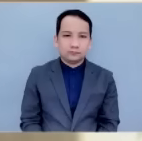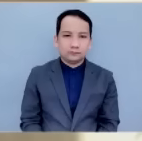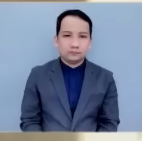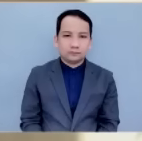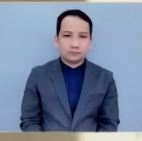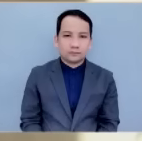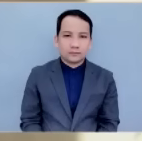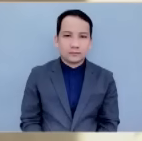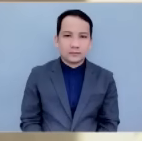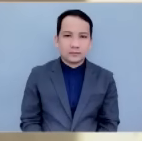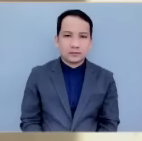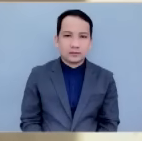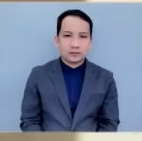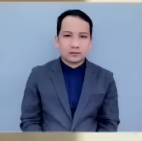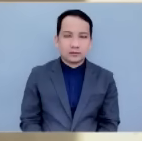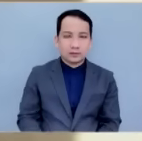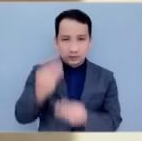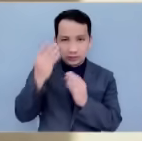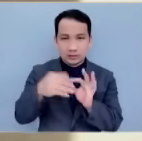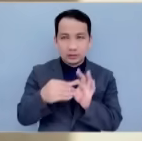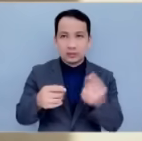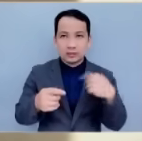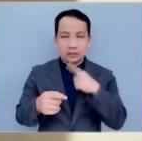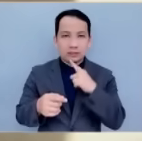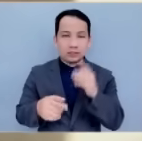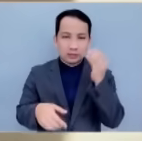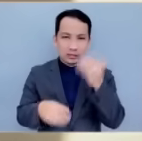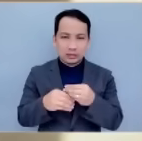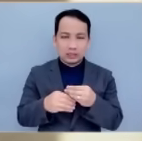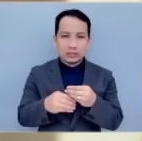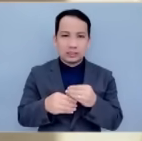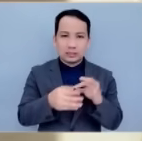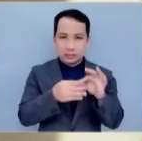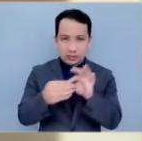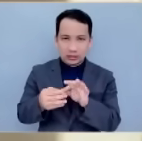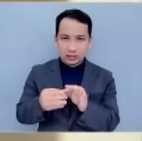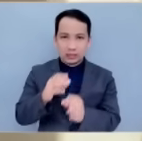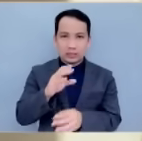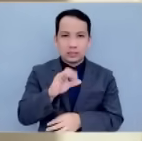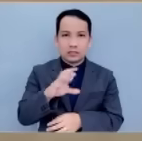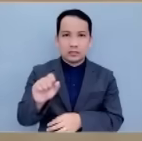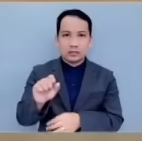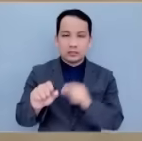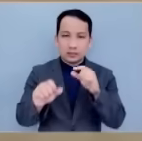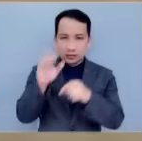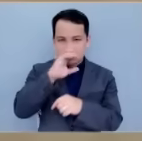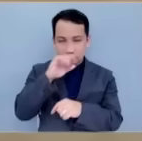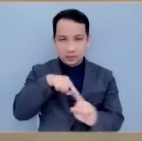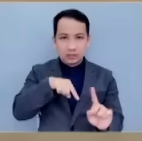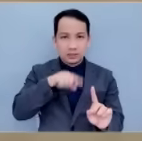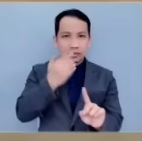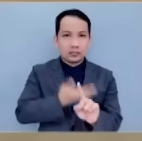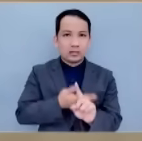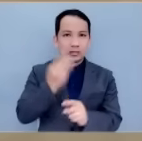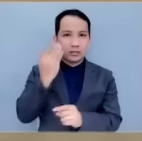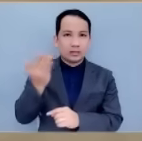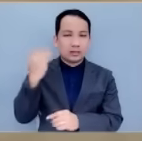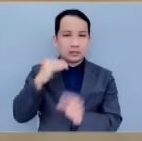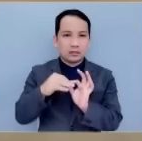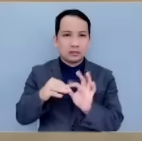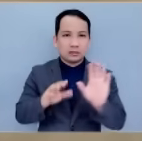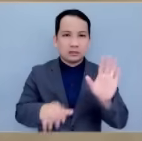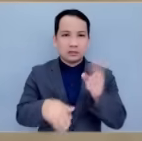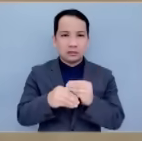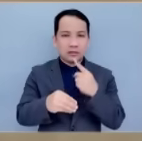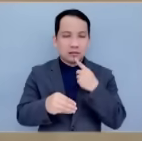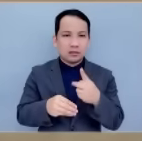Naglupasay ang ina na ito nang dalhin sa prosecutor's office sa Karkar City, Cebu ang kanyang anak kaninang hapon.